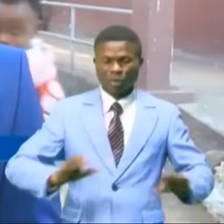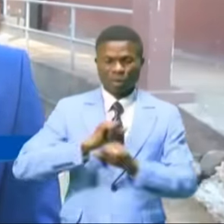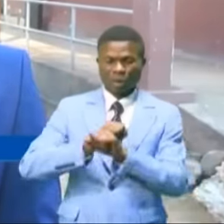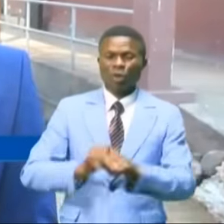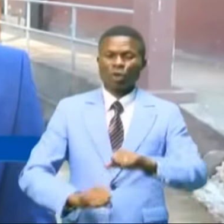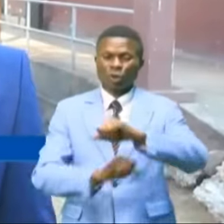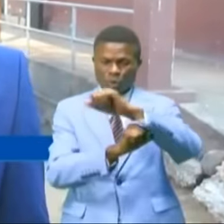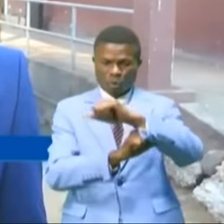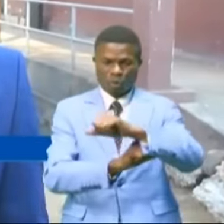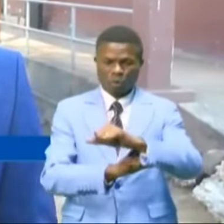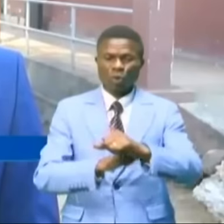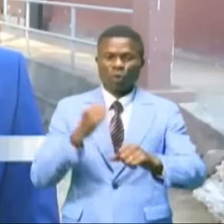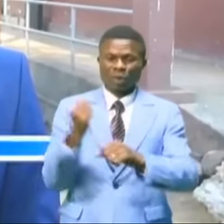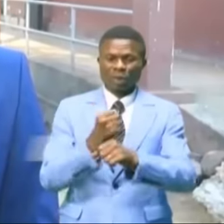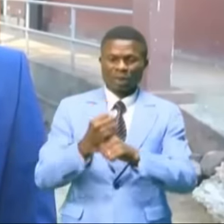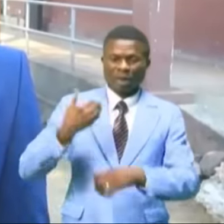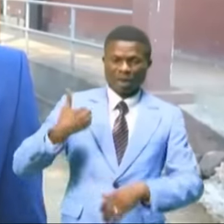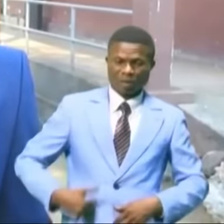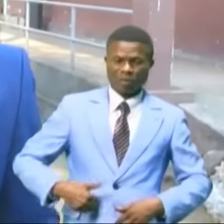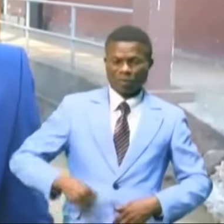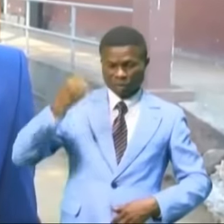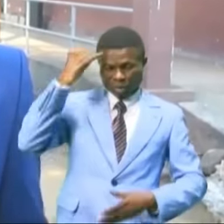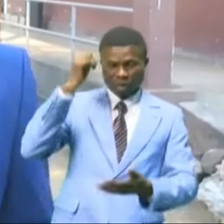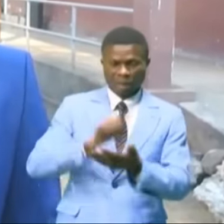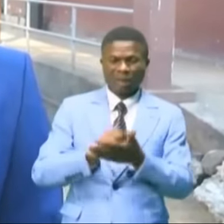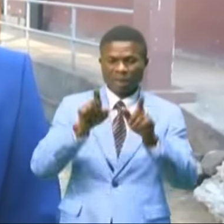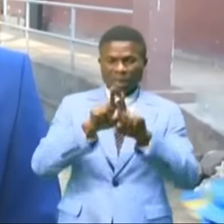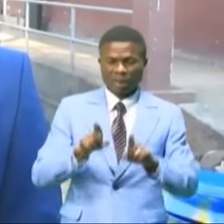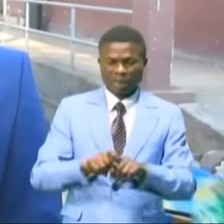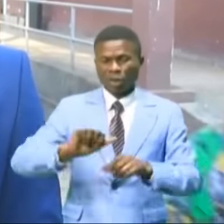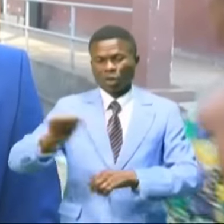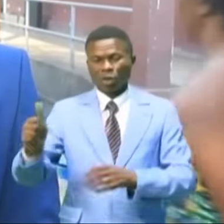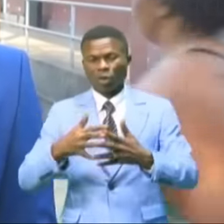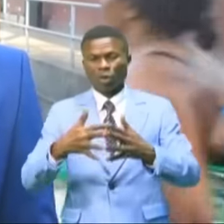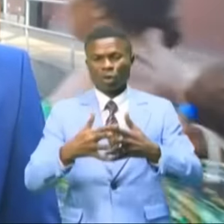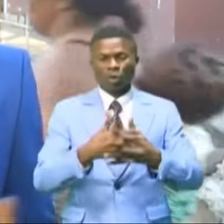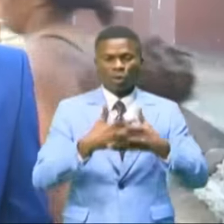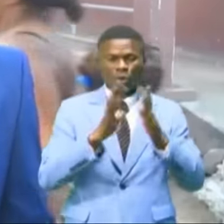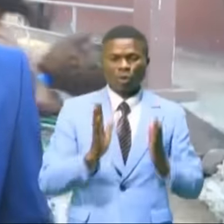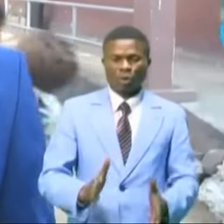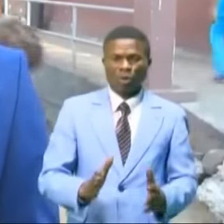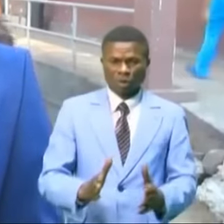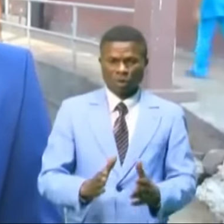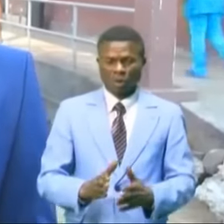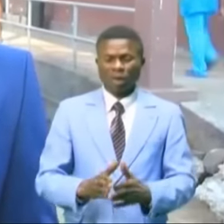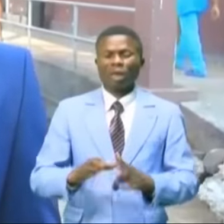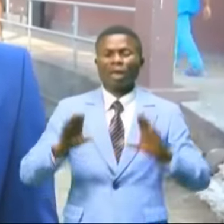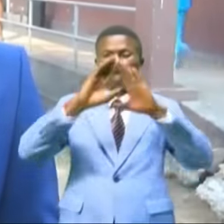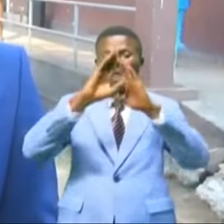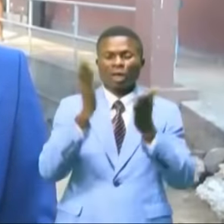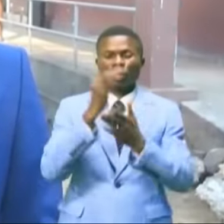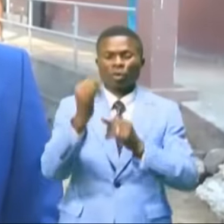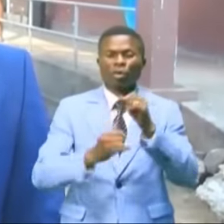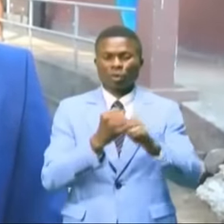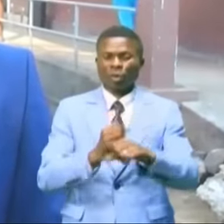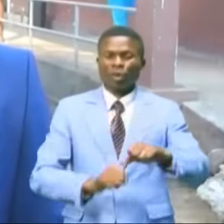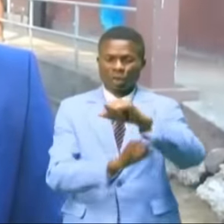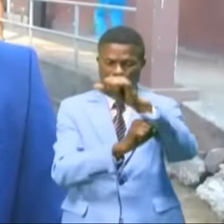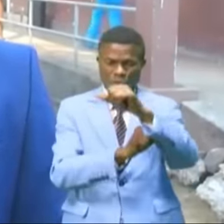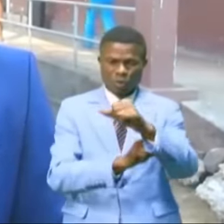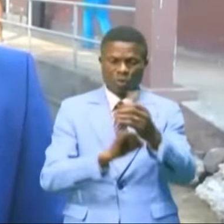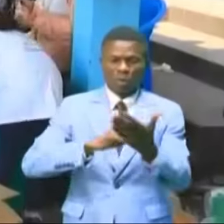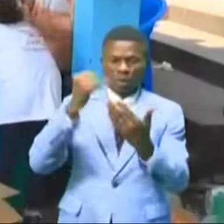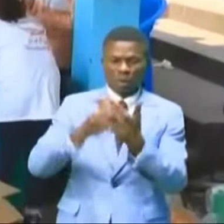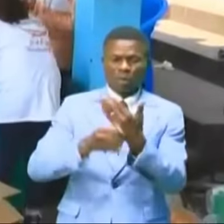soutien dans cette initiative, mais aussi tous les autres partenaires locaux et internationaux qui nous ont soutenus